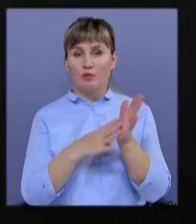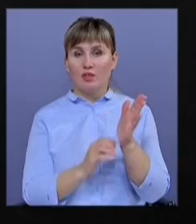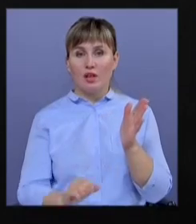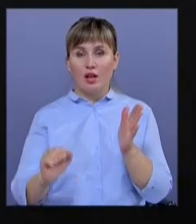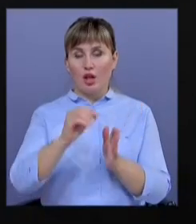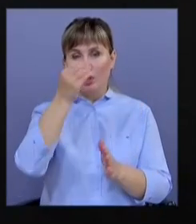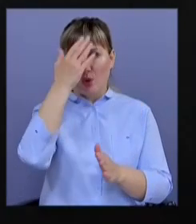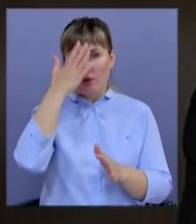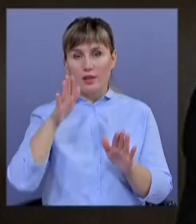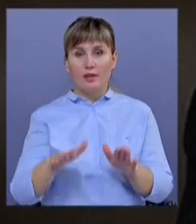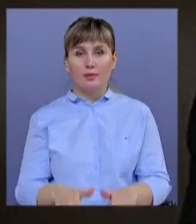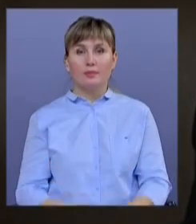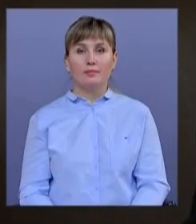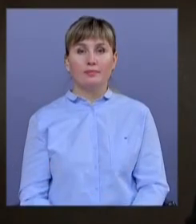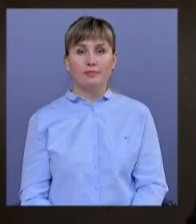августа в Токио.